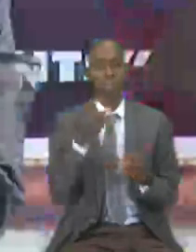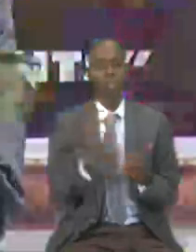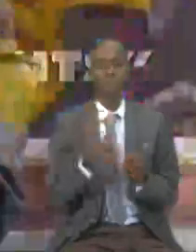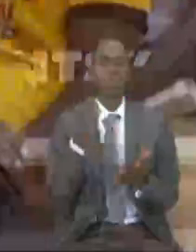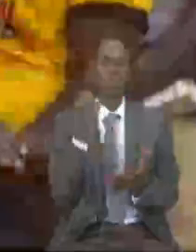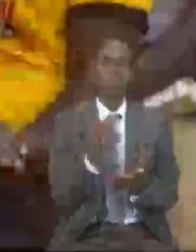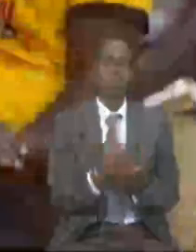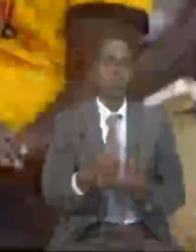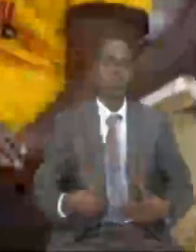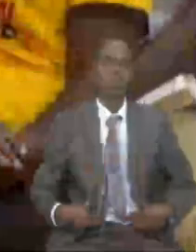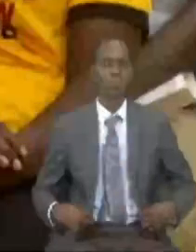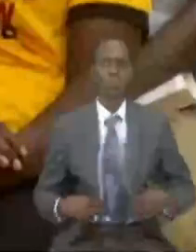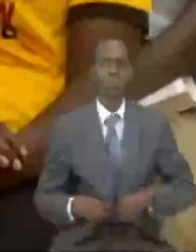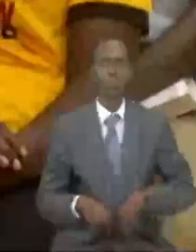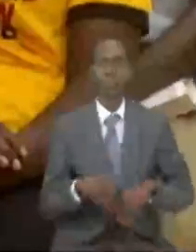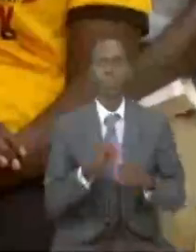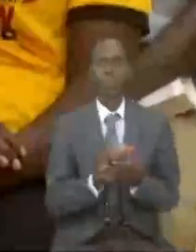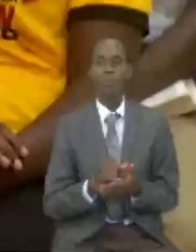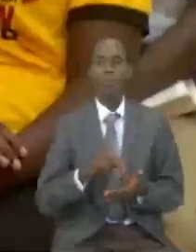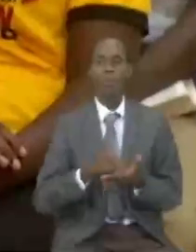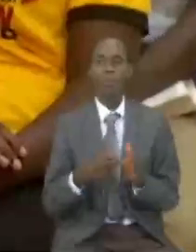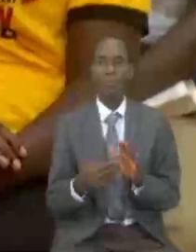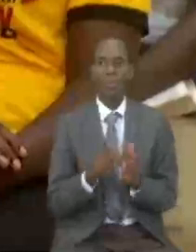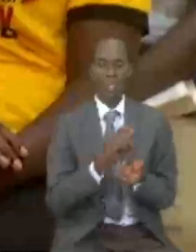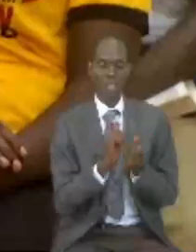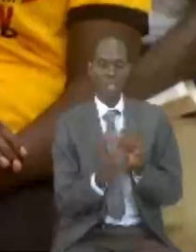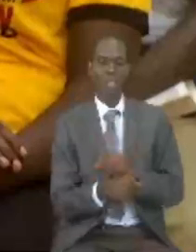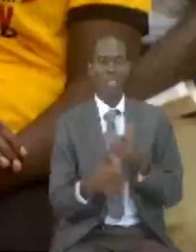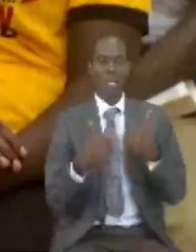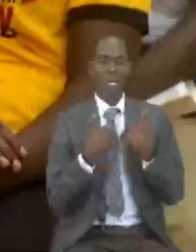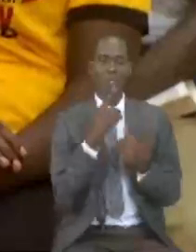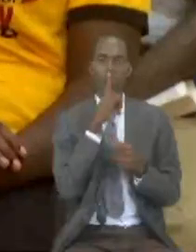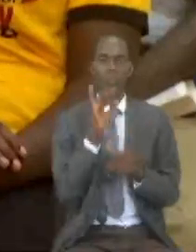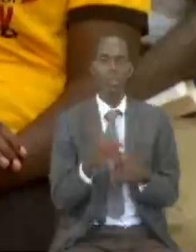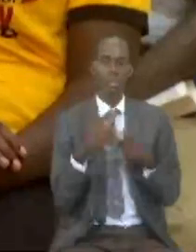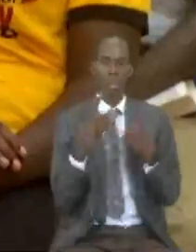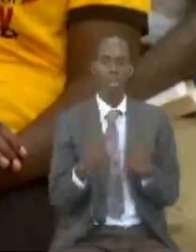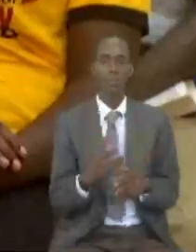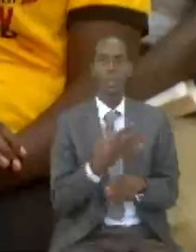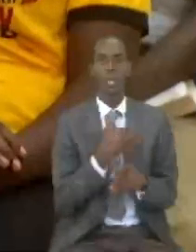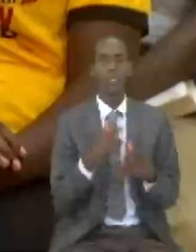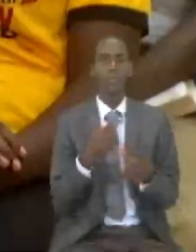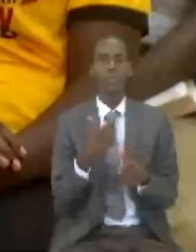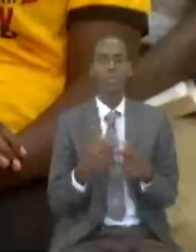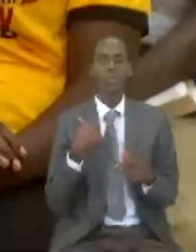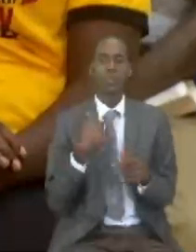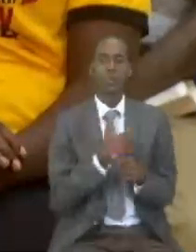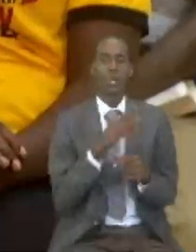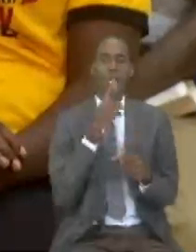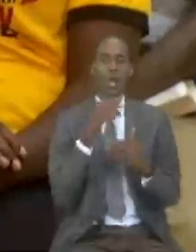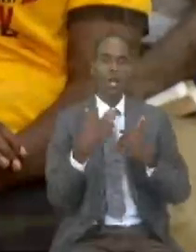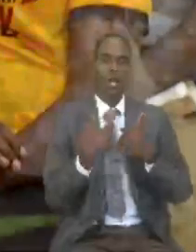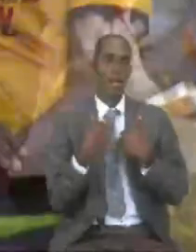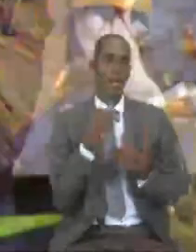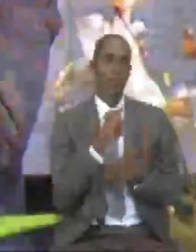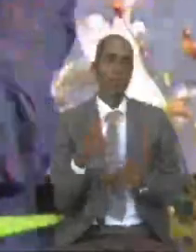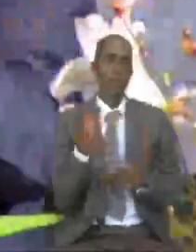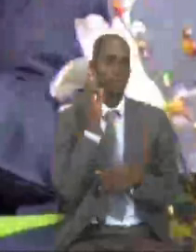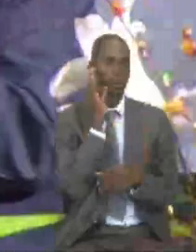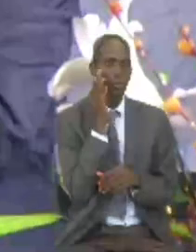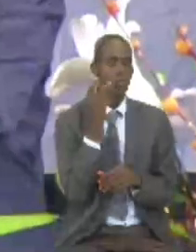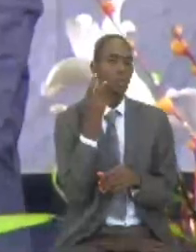vieilli. Amen. Cela veut dire qu'un changement a réellement lieu et maintenant nous portons de fruits. Quel genre